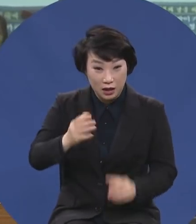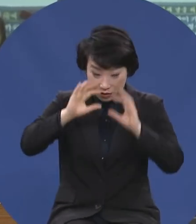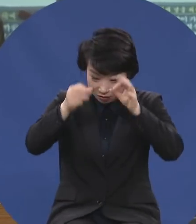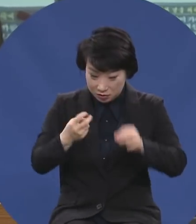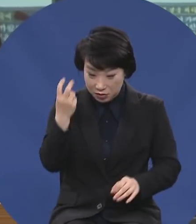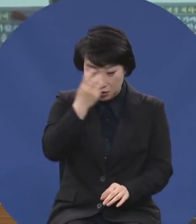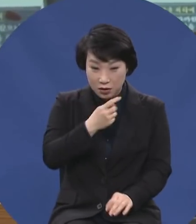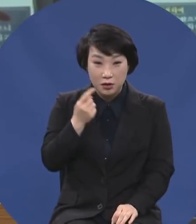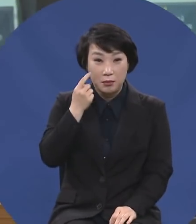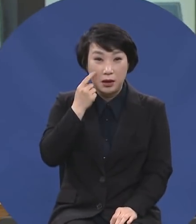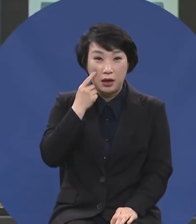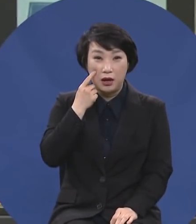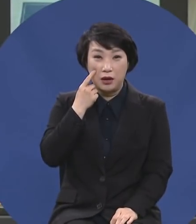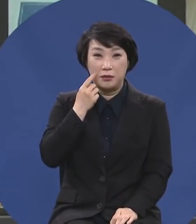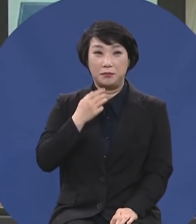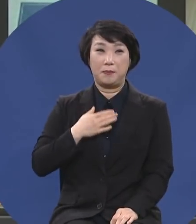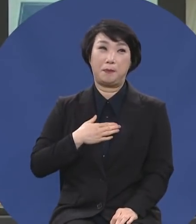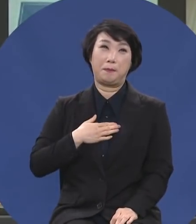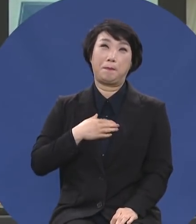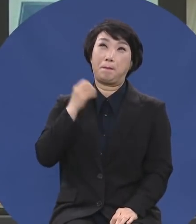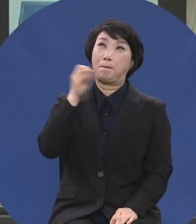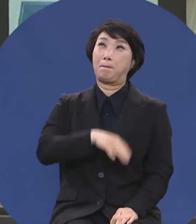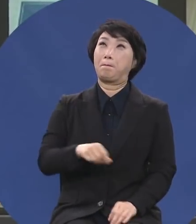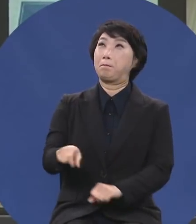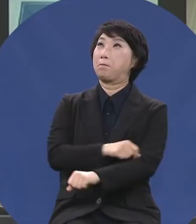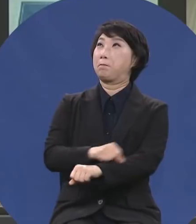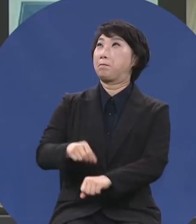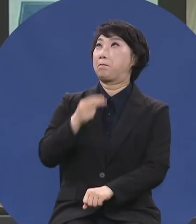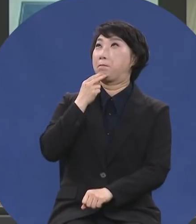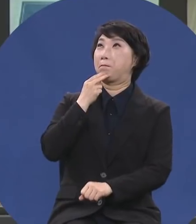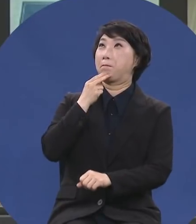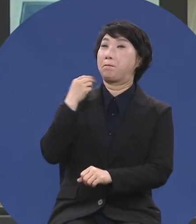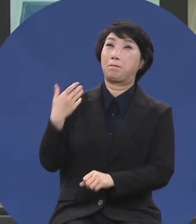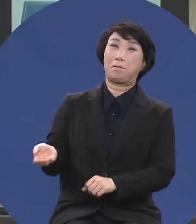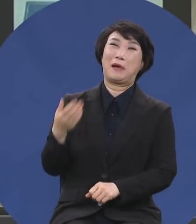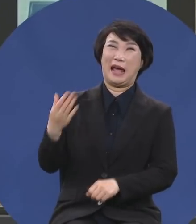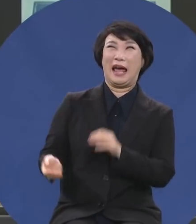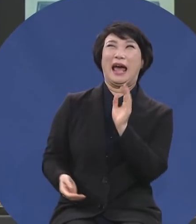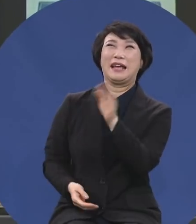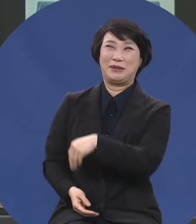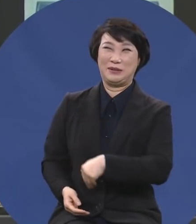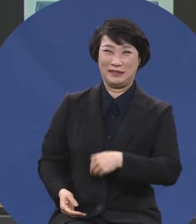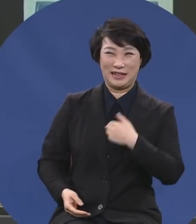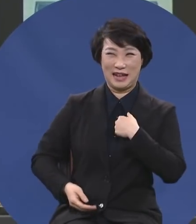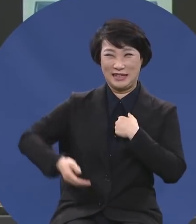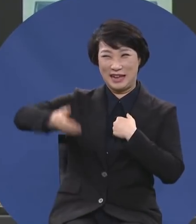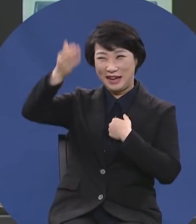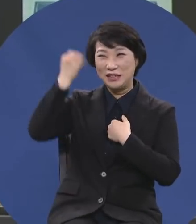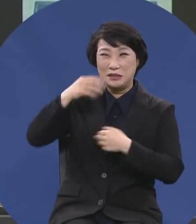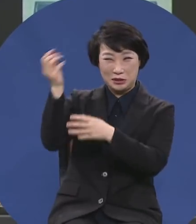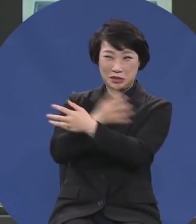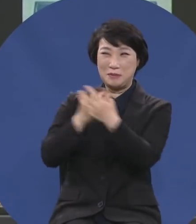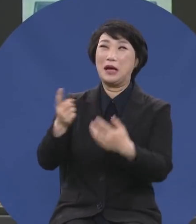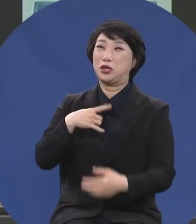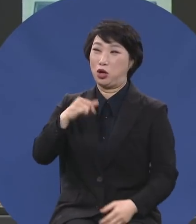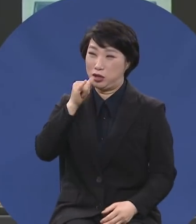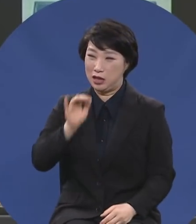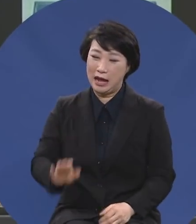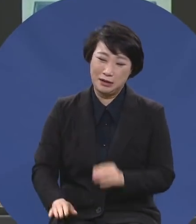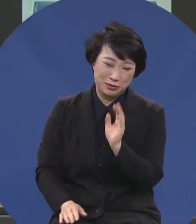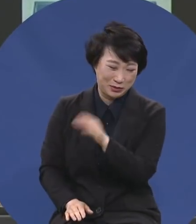응? 그냥 별거다인 줄 알지. 나도 옛날에 충만해봤어. 나도